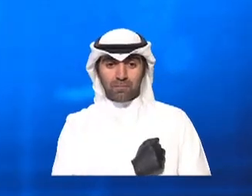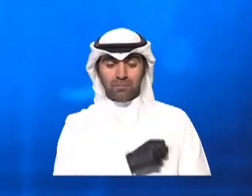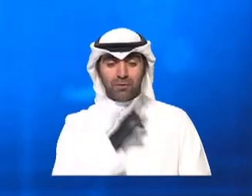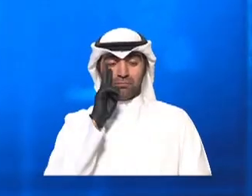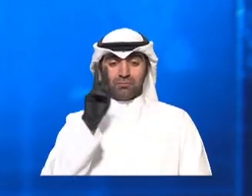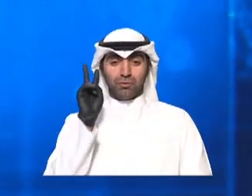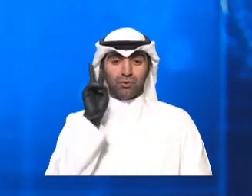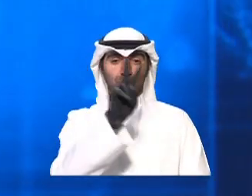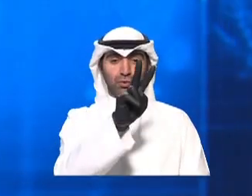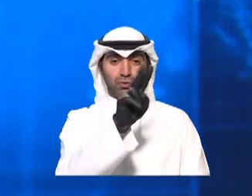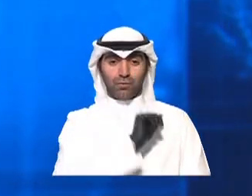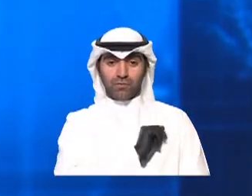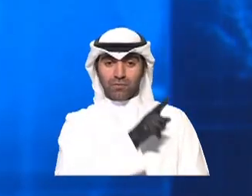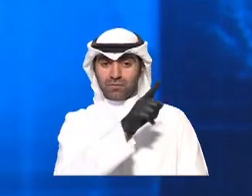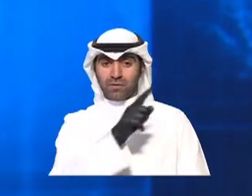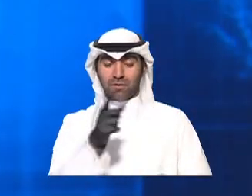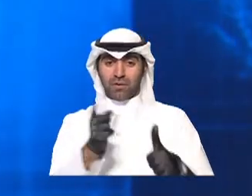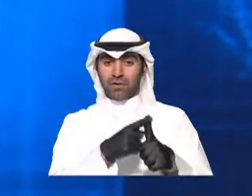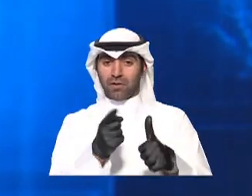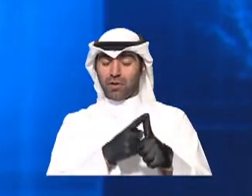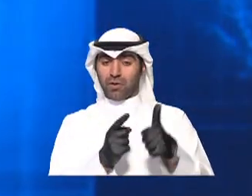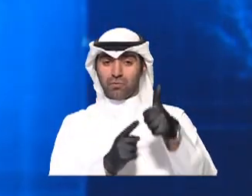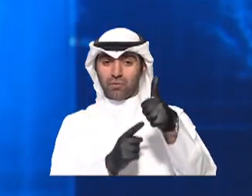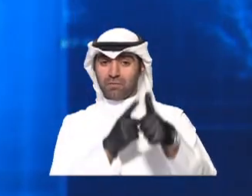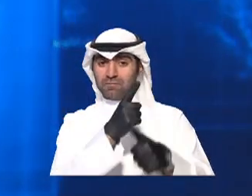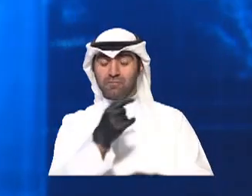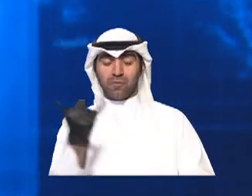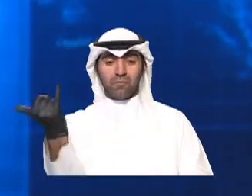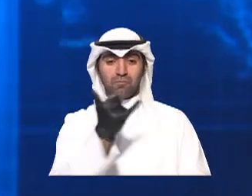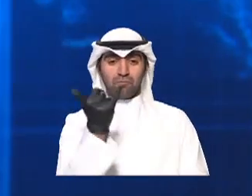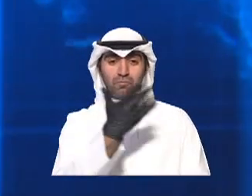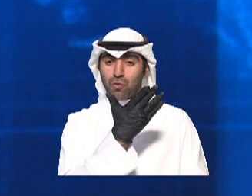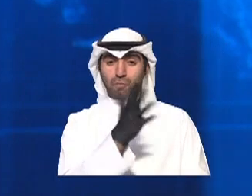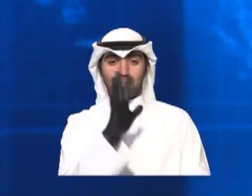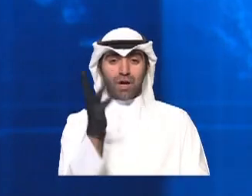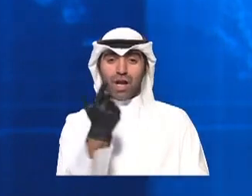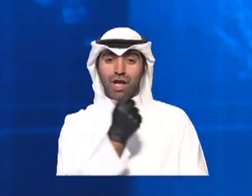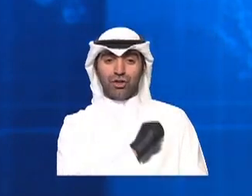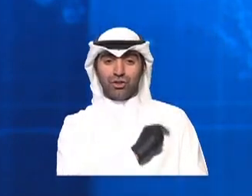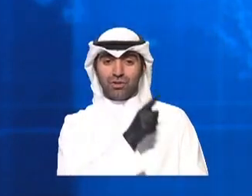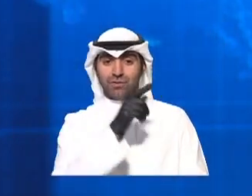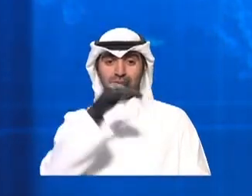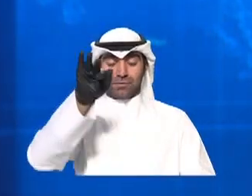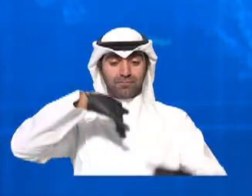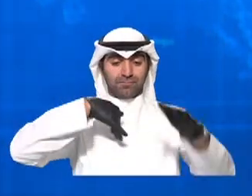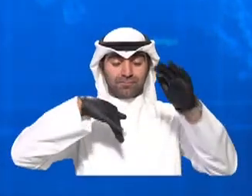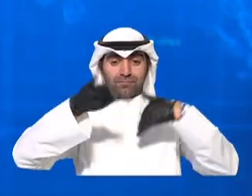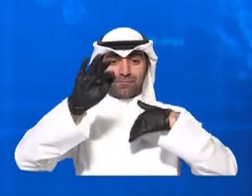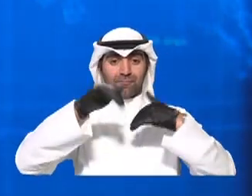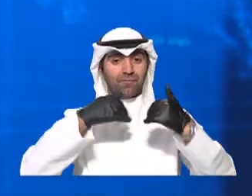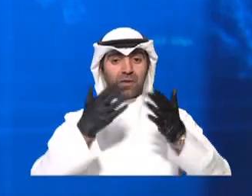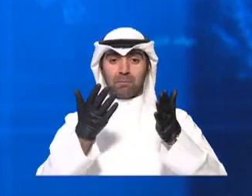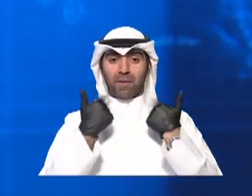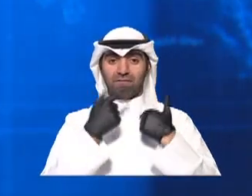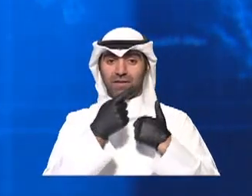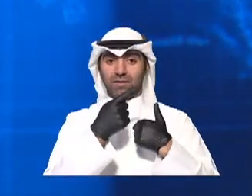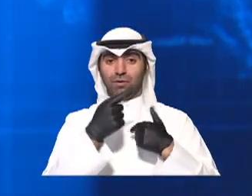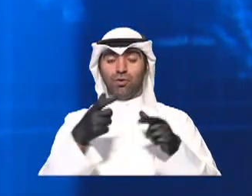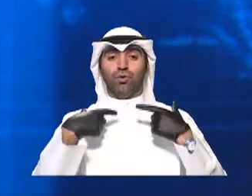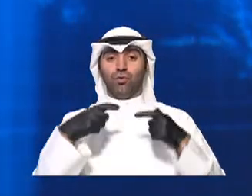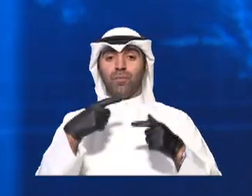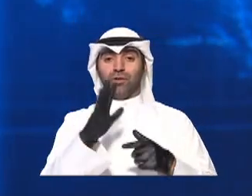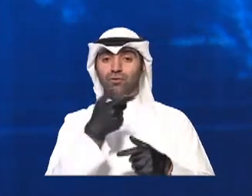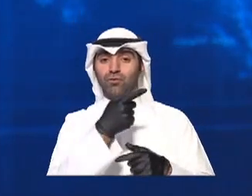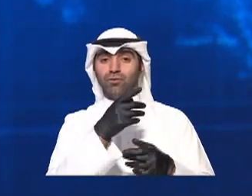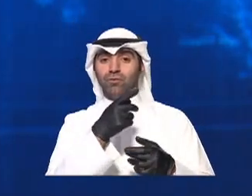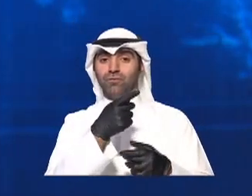تعتبر هذه الخطوة أكثر أماناً في ظل انتشار وباء كوفيد-19. ولتخفيف الضغط على